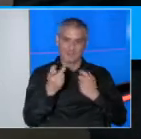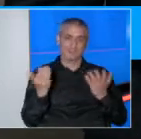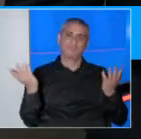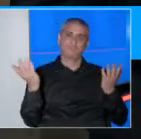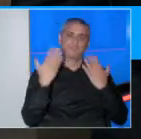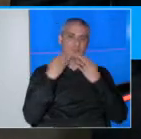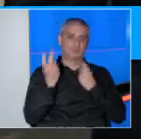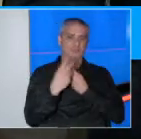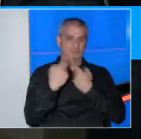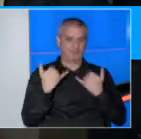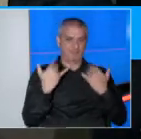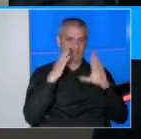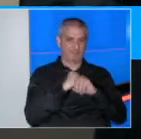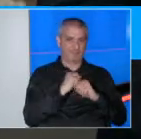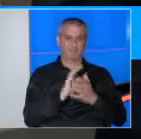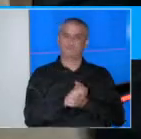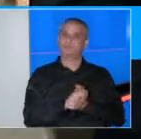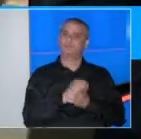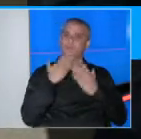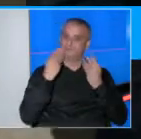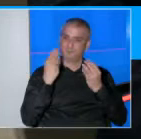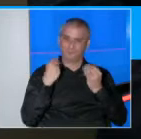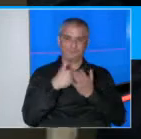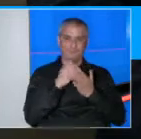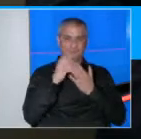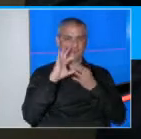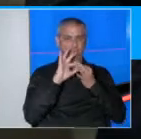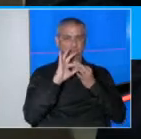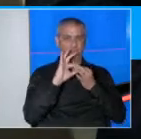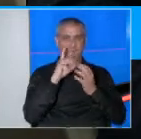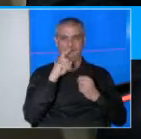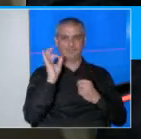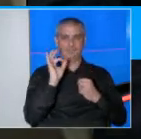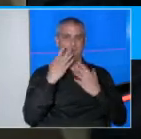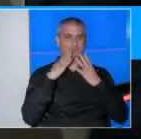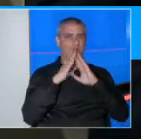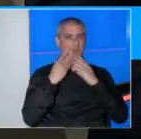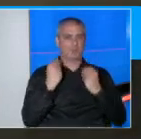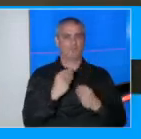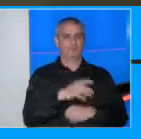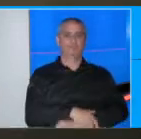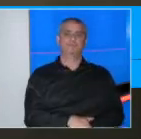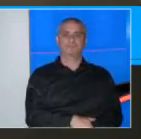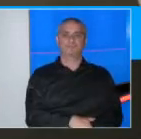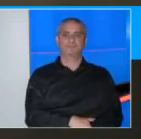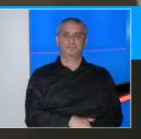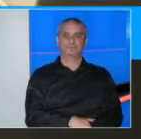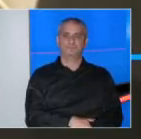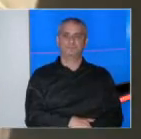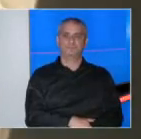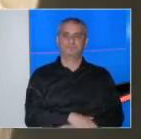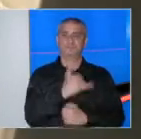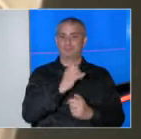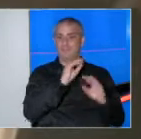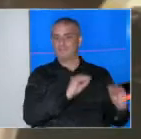אז תודה שהצטרפת אלינו הערב. תודה רבה, נמשיך להיות בקשר. 100%, כל טוב. מהצד הזה